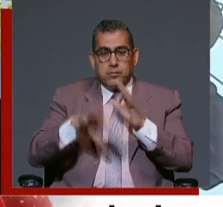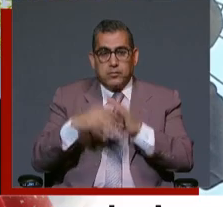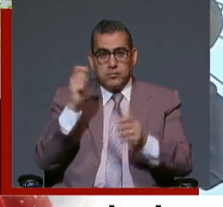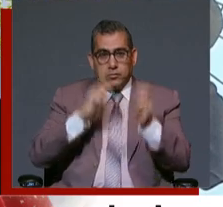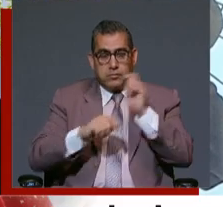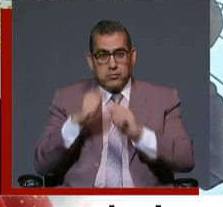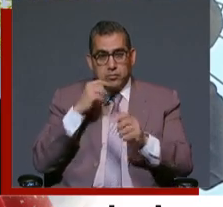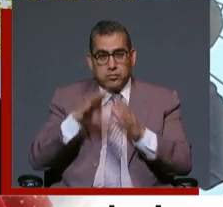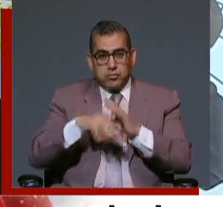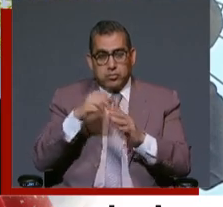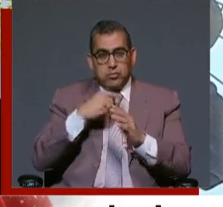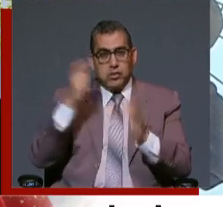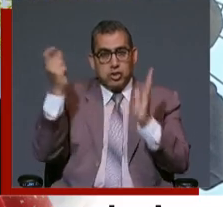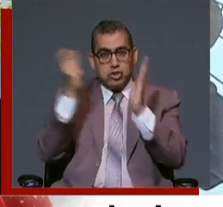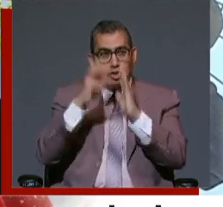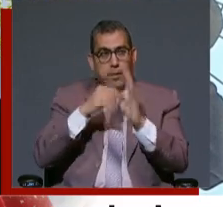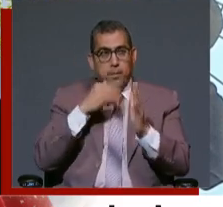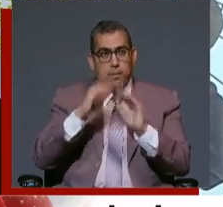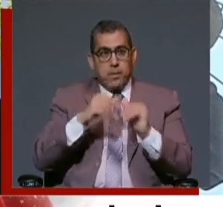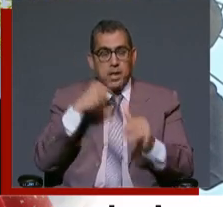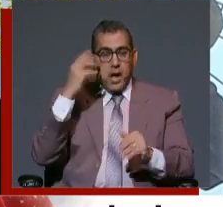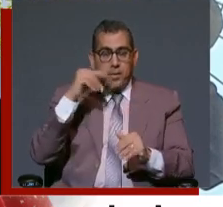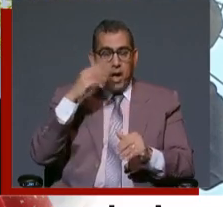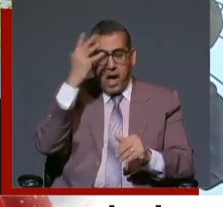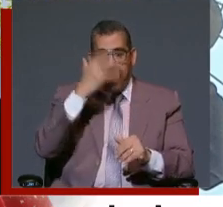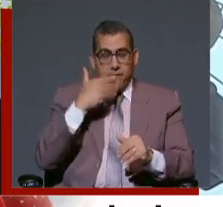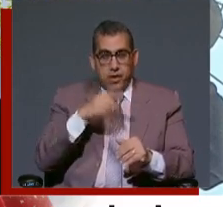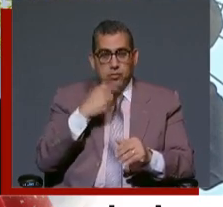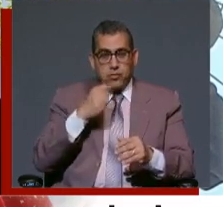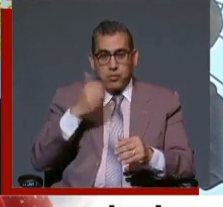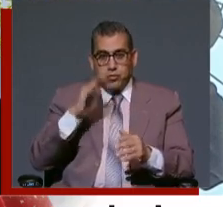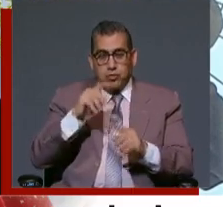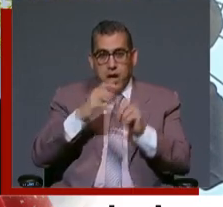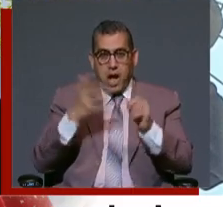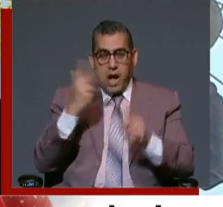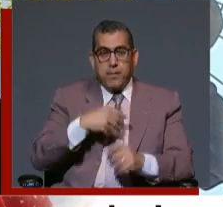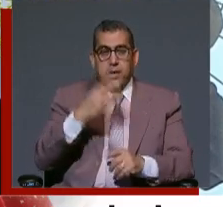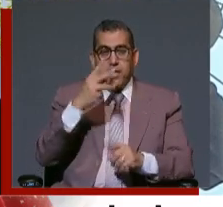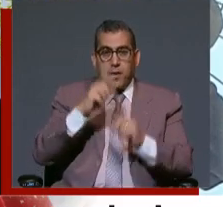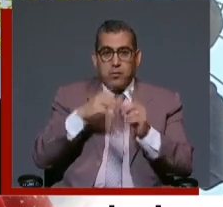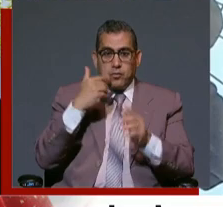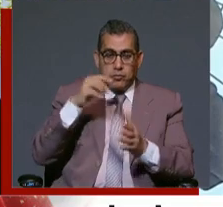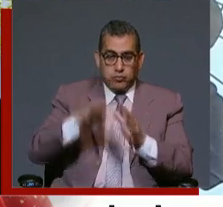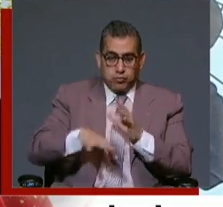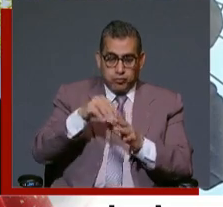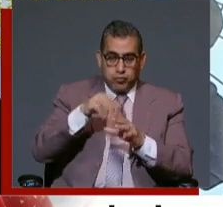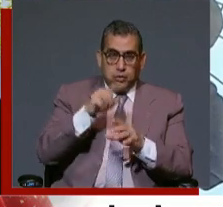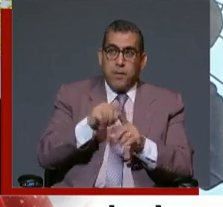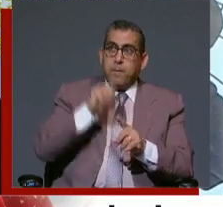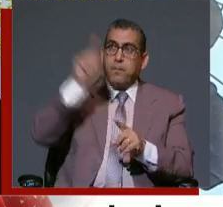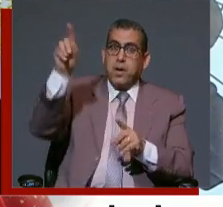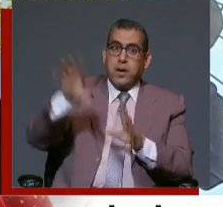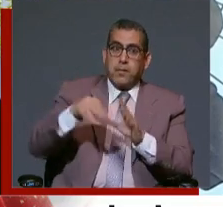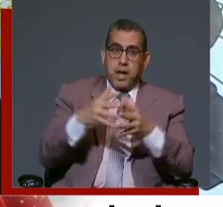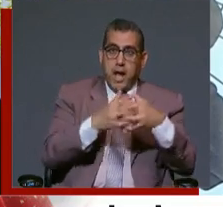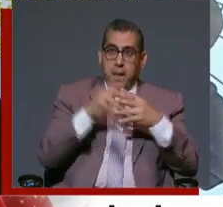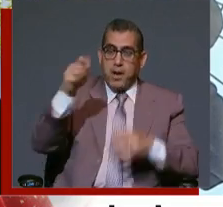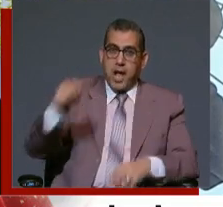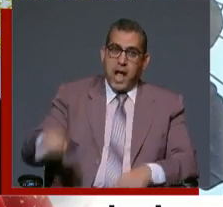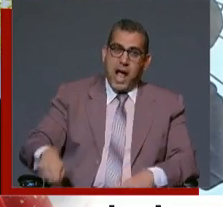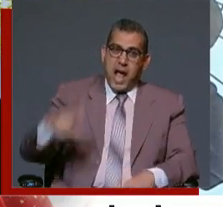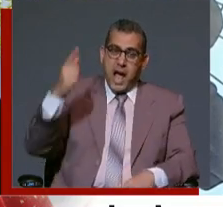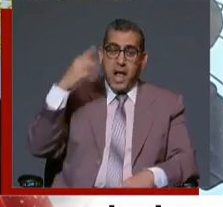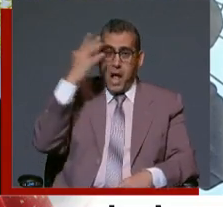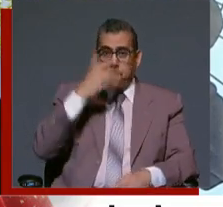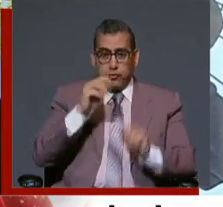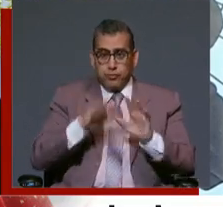الليثيوم في أفريقيا أقل تكلفة بثلاثة مرات من تكلفة إنشائها في الولايات المتحدة